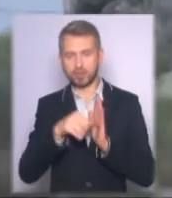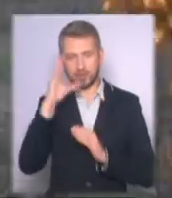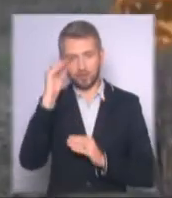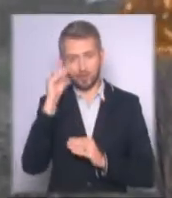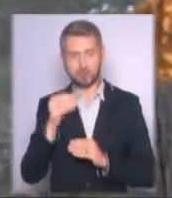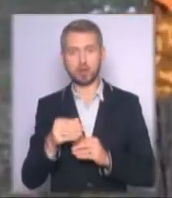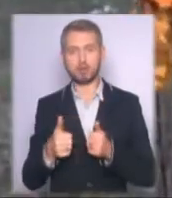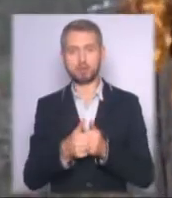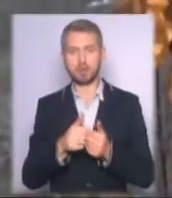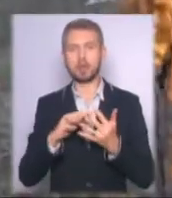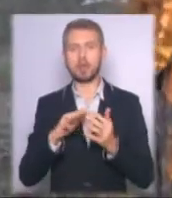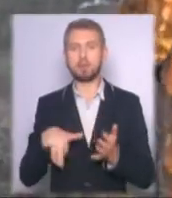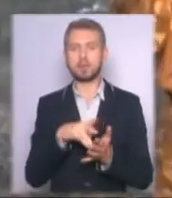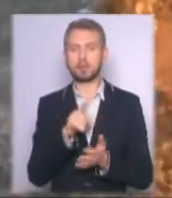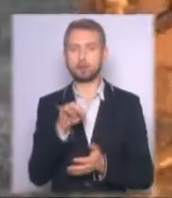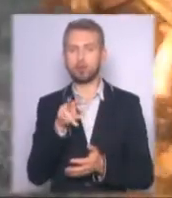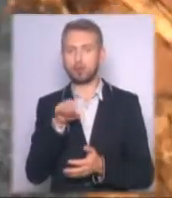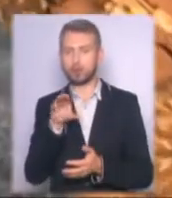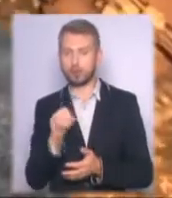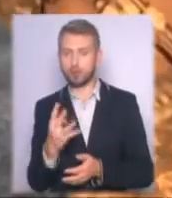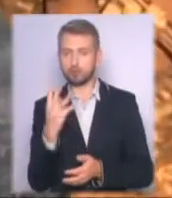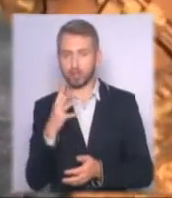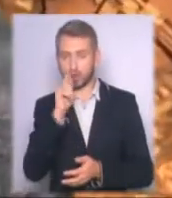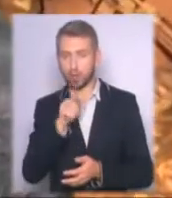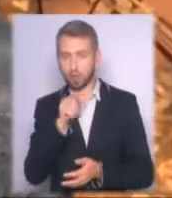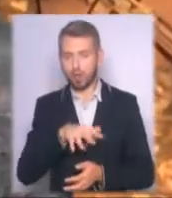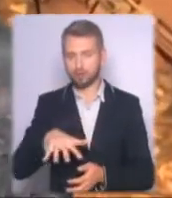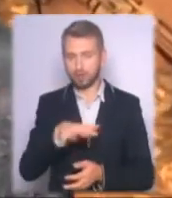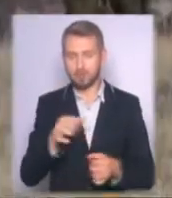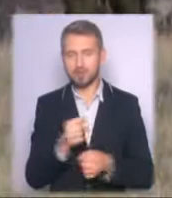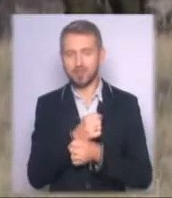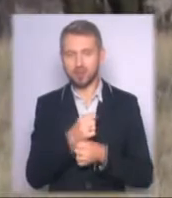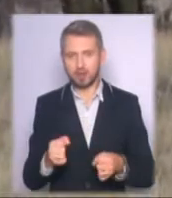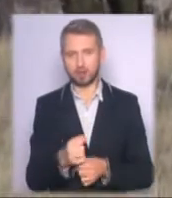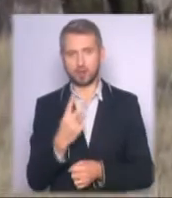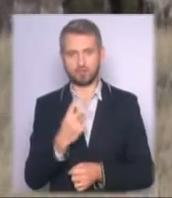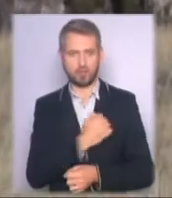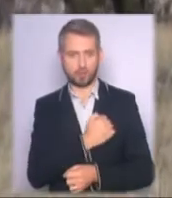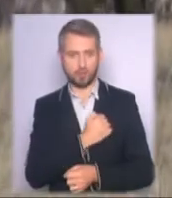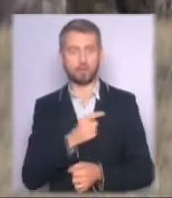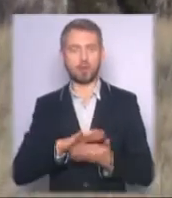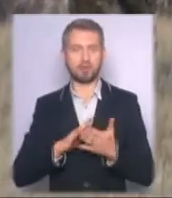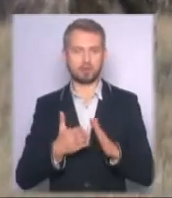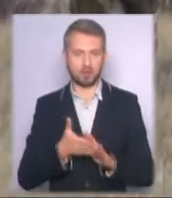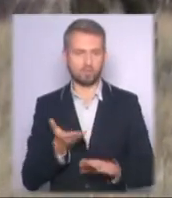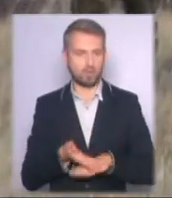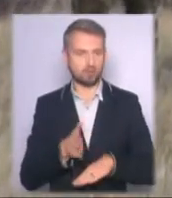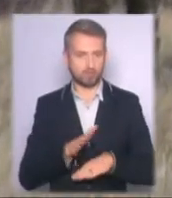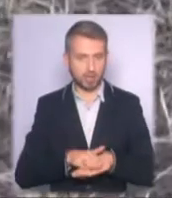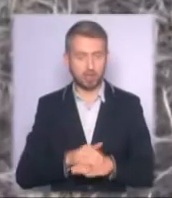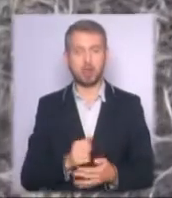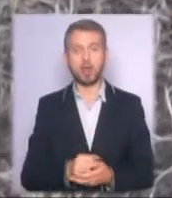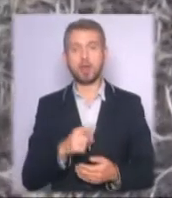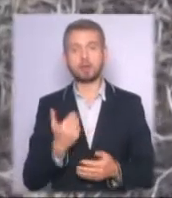Луганщині підірвалося двоє військових. Їхній стан важкий, але стабільний, повідомляє Луганська обладміністрація. За попередньою версією,